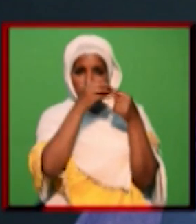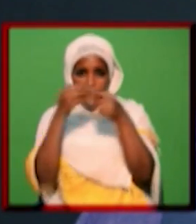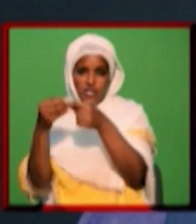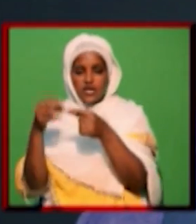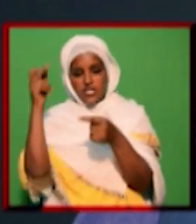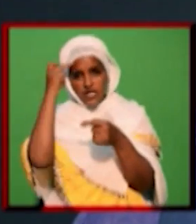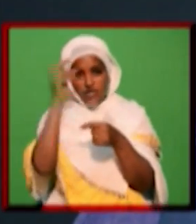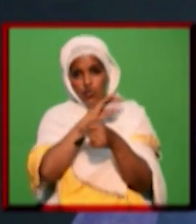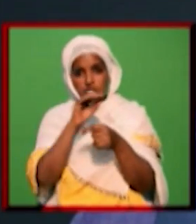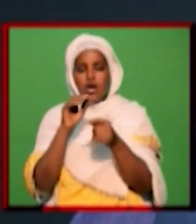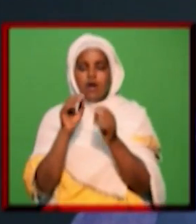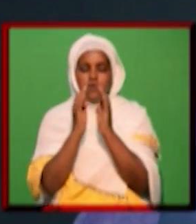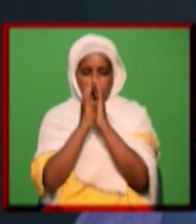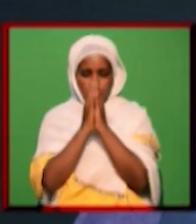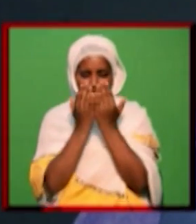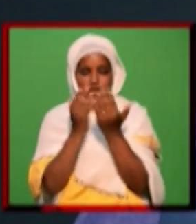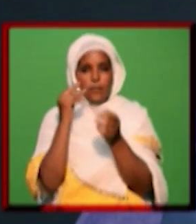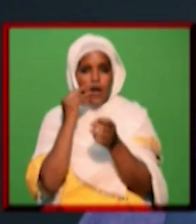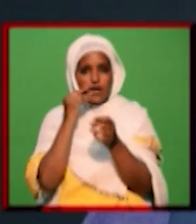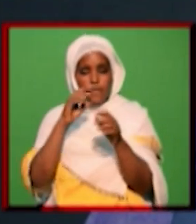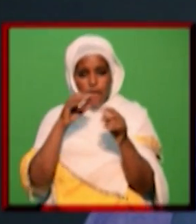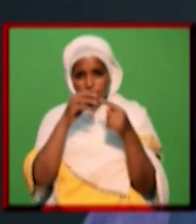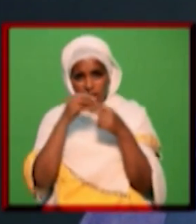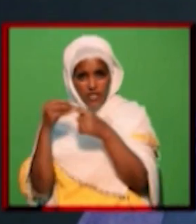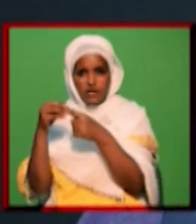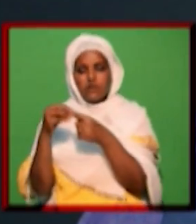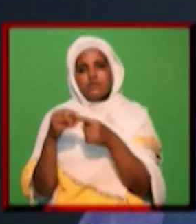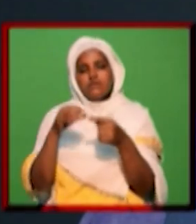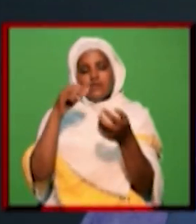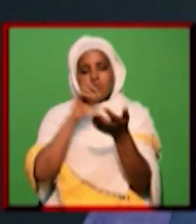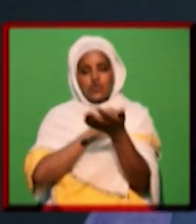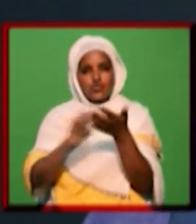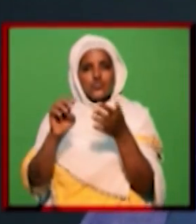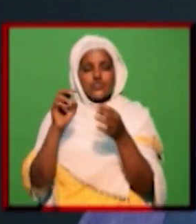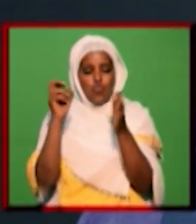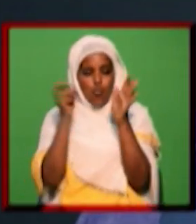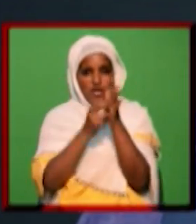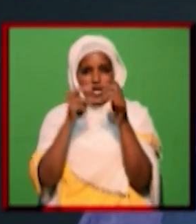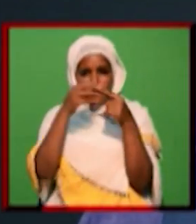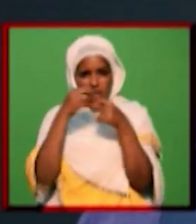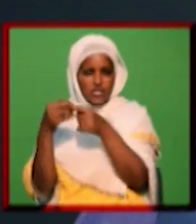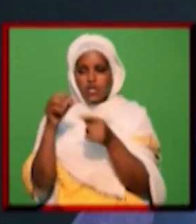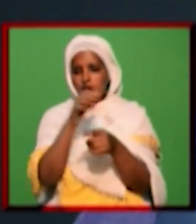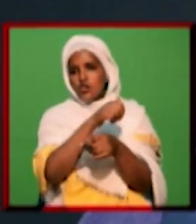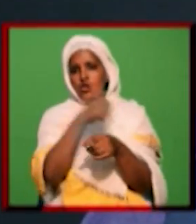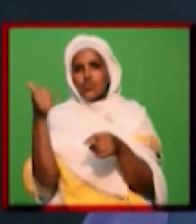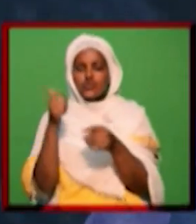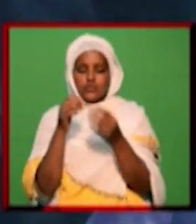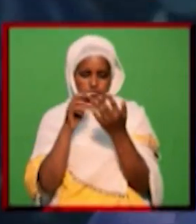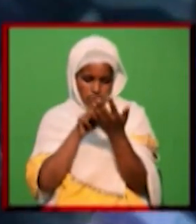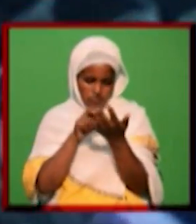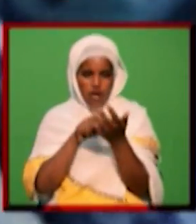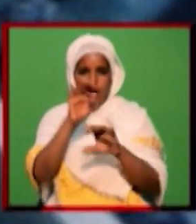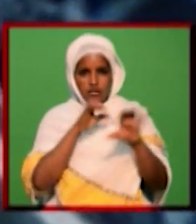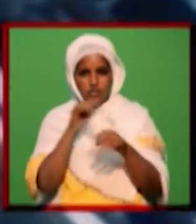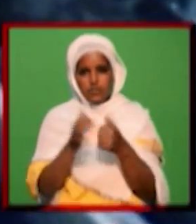በስተቀር ከዳዊትና ከውዳሴ ማርያም ከሌሎቹ ቅዱሳት መጻሕፍት ከድርሳናት ከቅዱስ ወንጌል በስተቀር ሌሎች መልክዓ መልክ